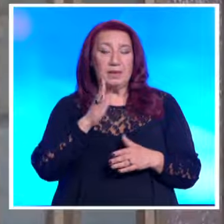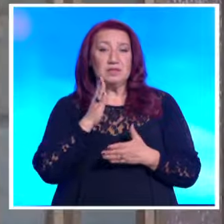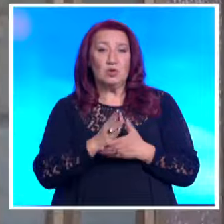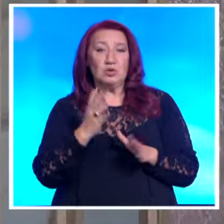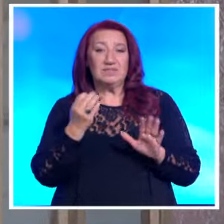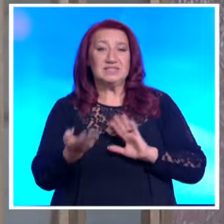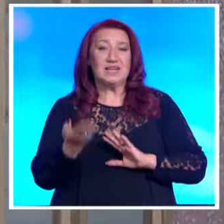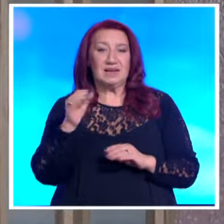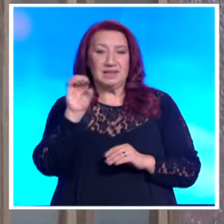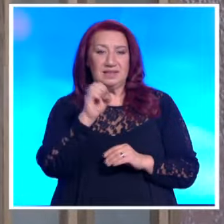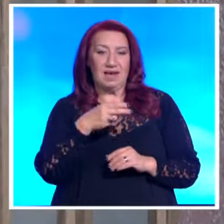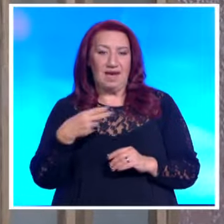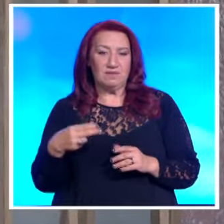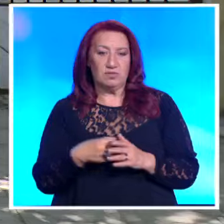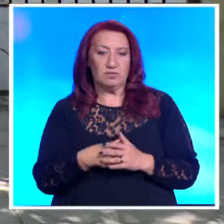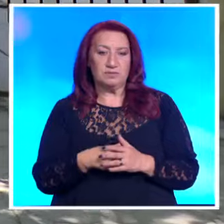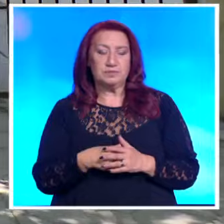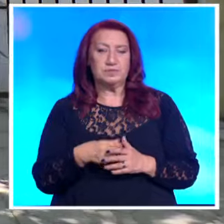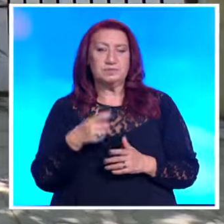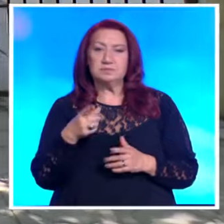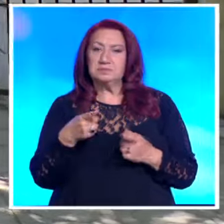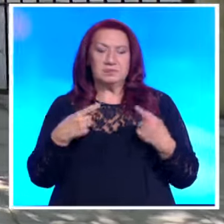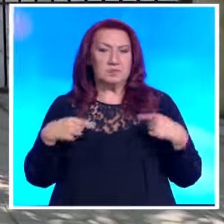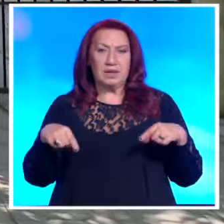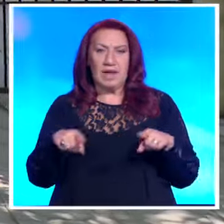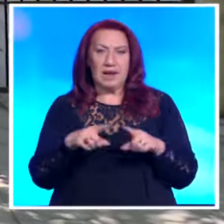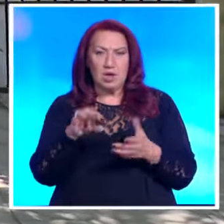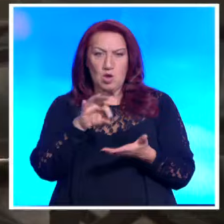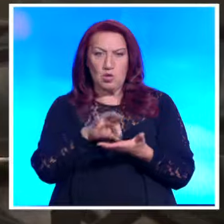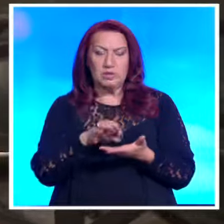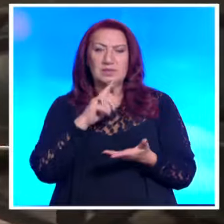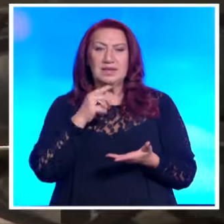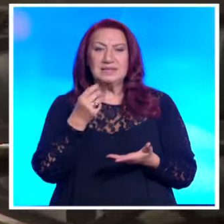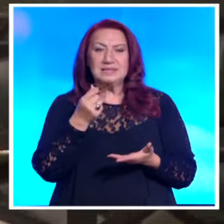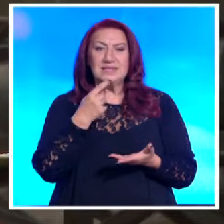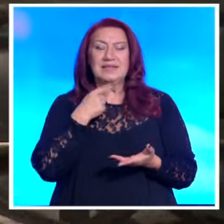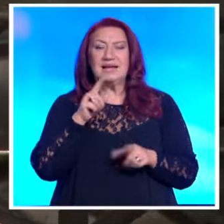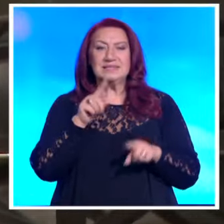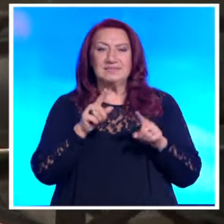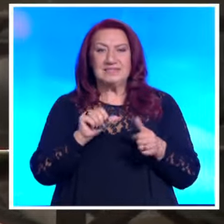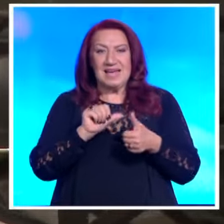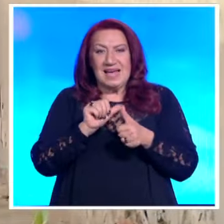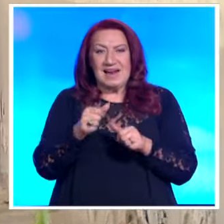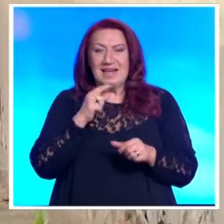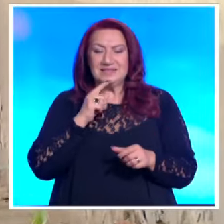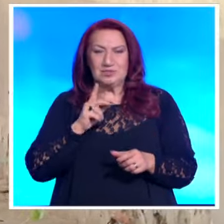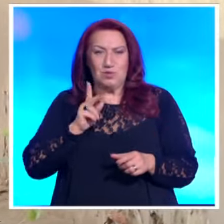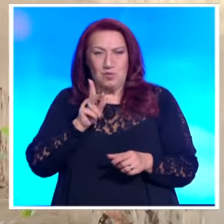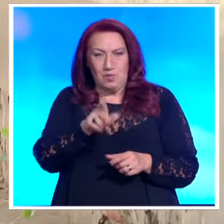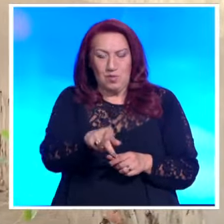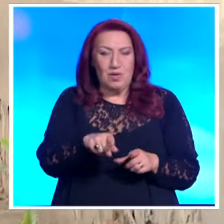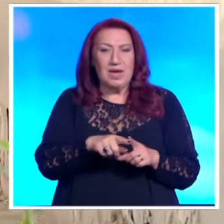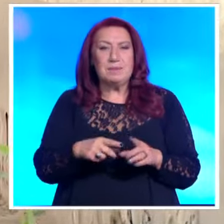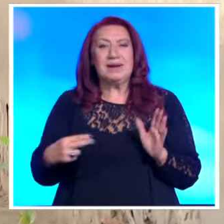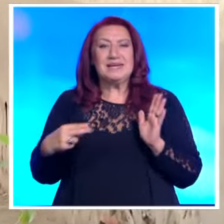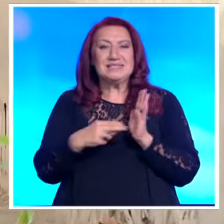евро. Освен от района, цената на гаражите зависи от това колко лесен е заходът с автомобил към тях и има ли зарядни станции за електромобили.